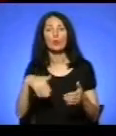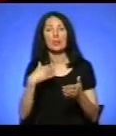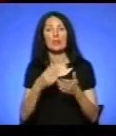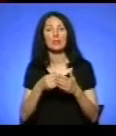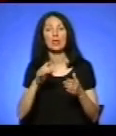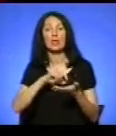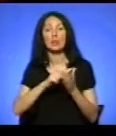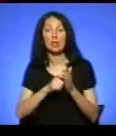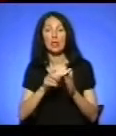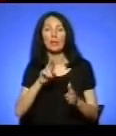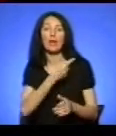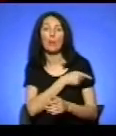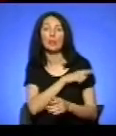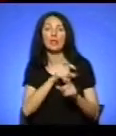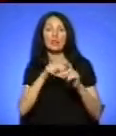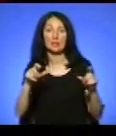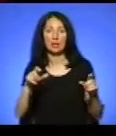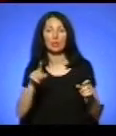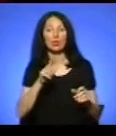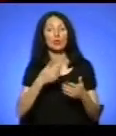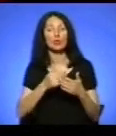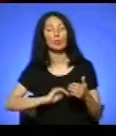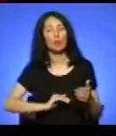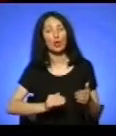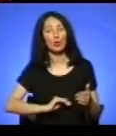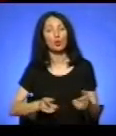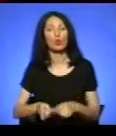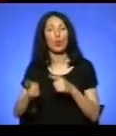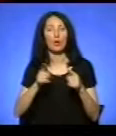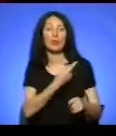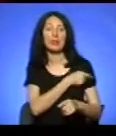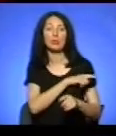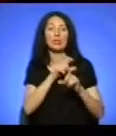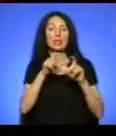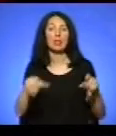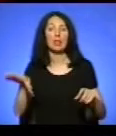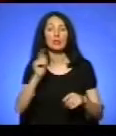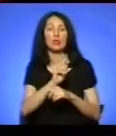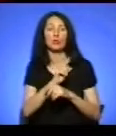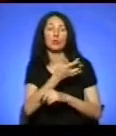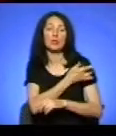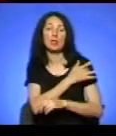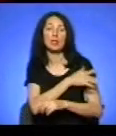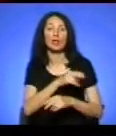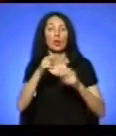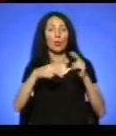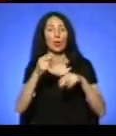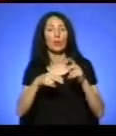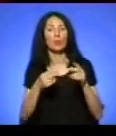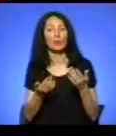його перевести в медичний заклад зі всіма нормами – санітарними, будівельними і так далі. Мабуть, будівельними